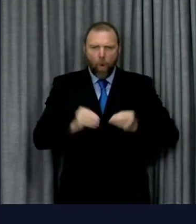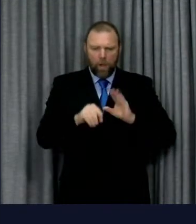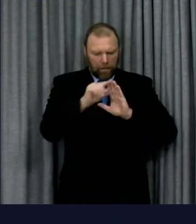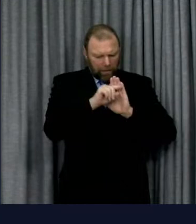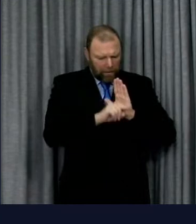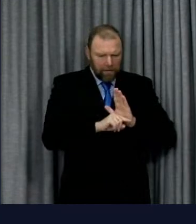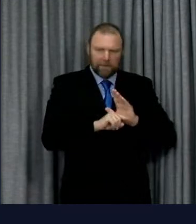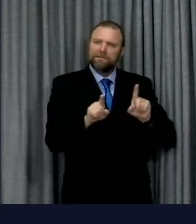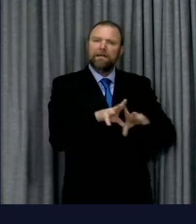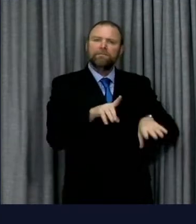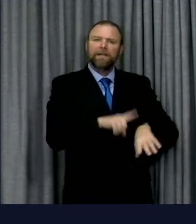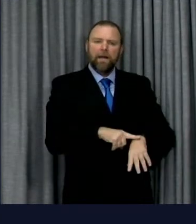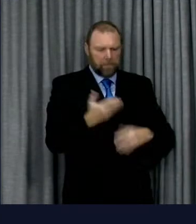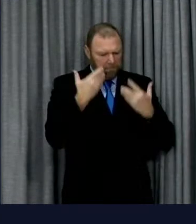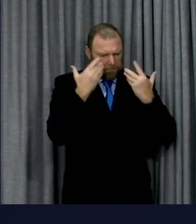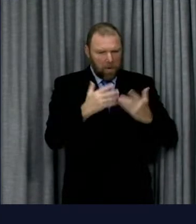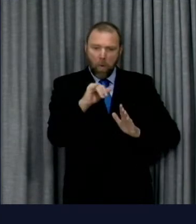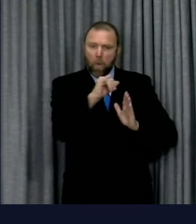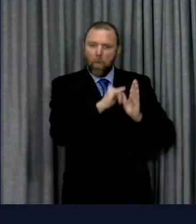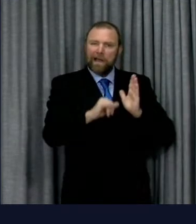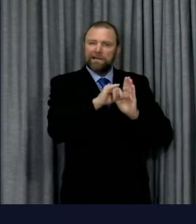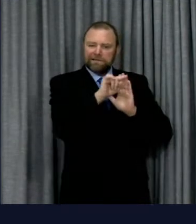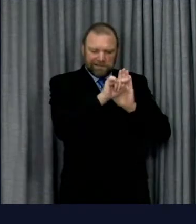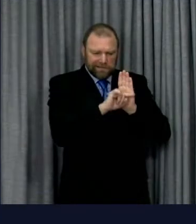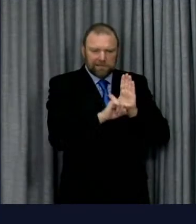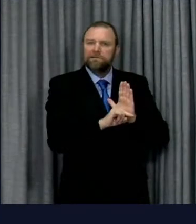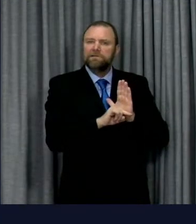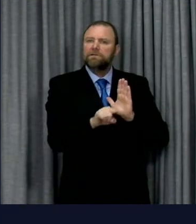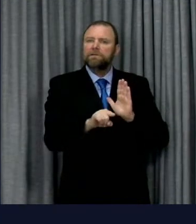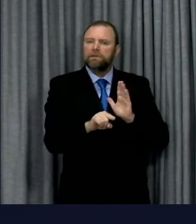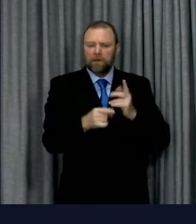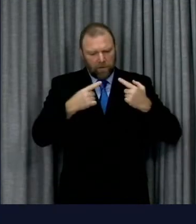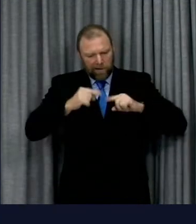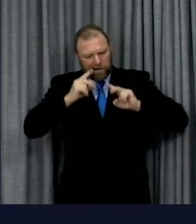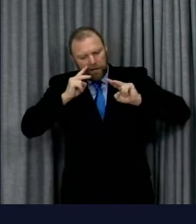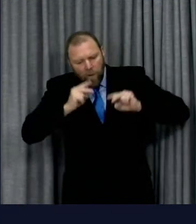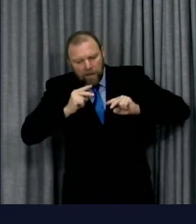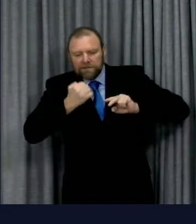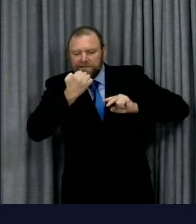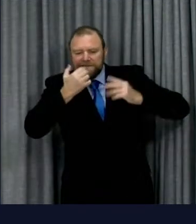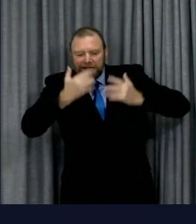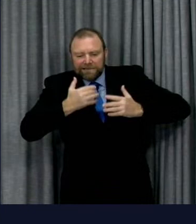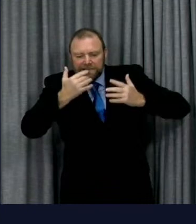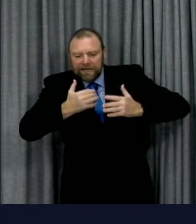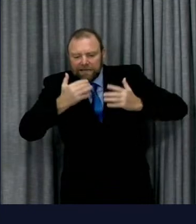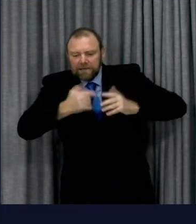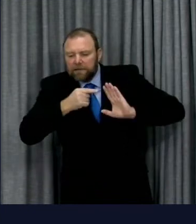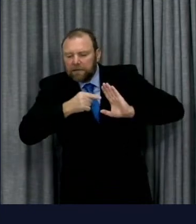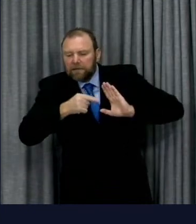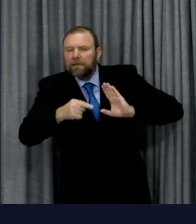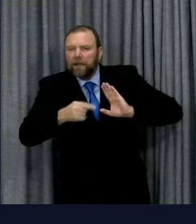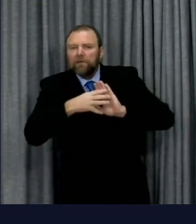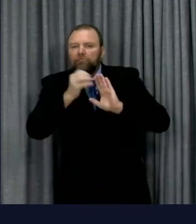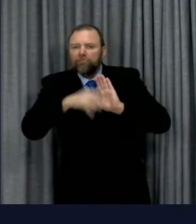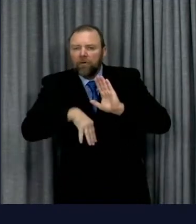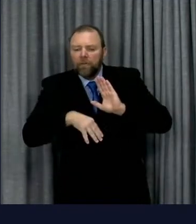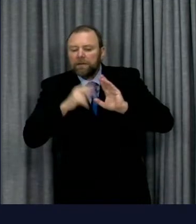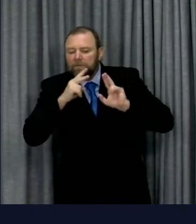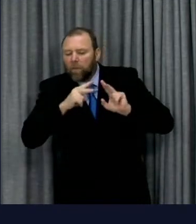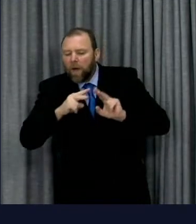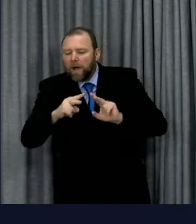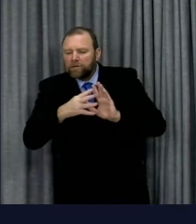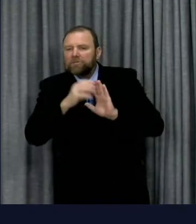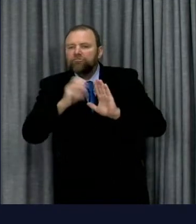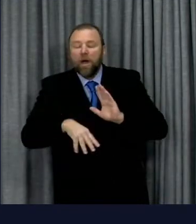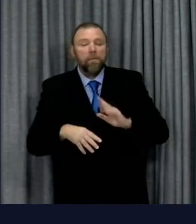Bydd un wythnos arall o'r data I bod yn glir, mae'n saff I wneud yr